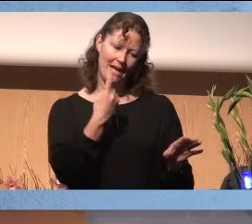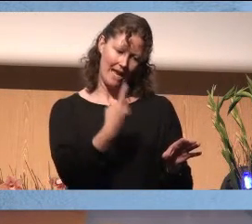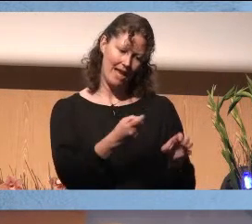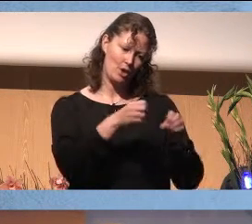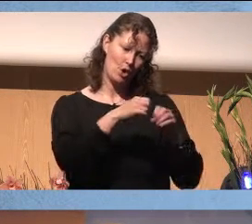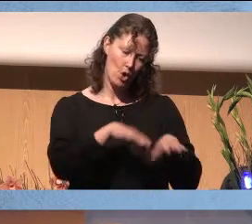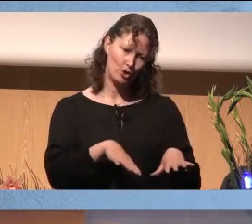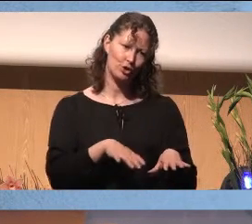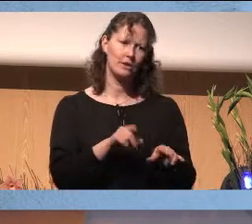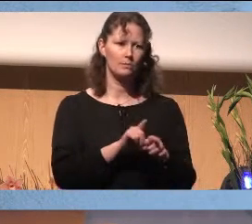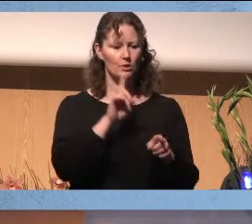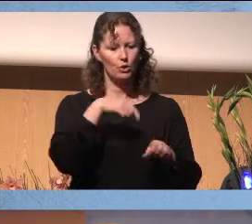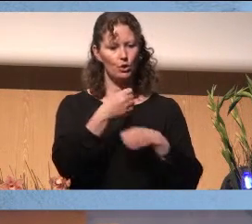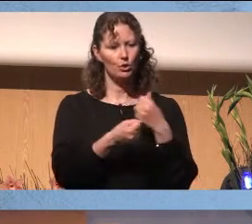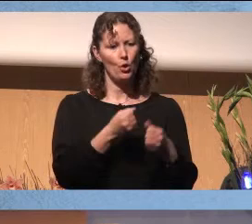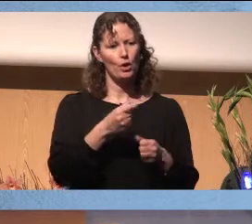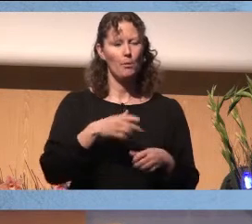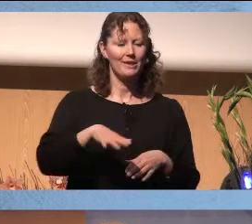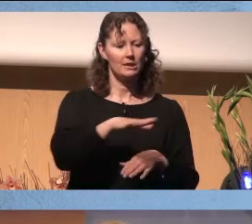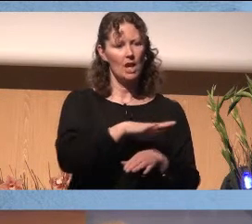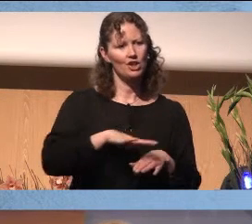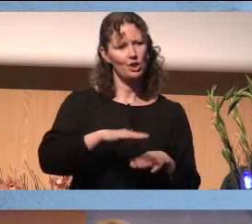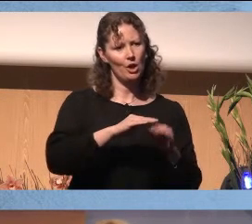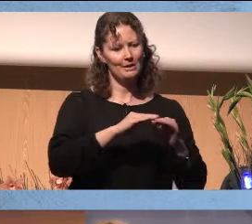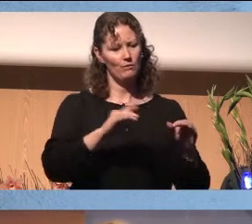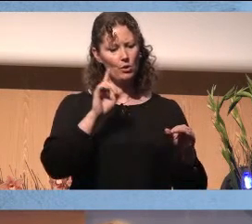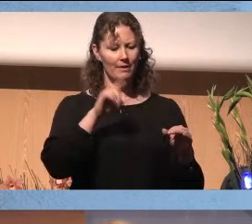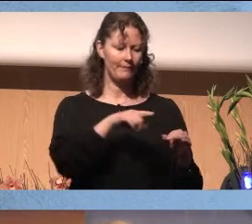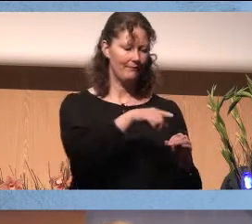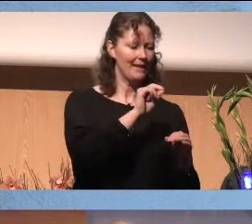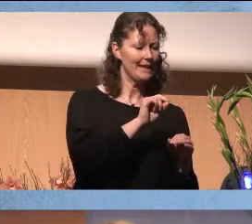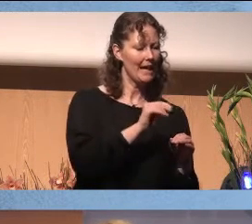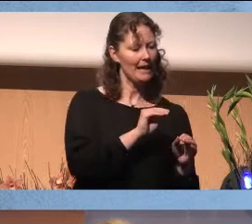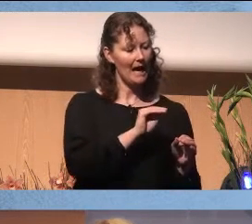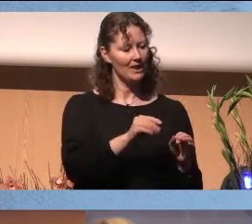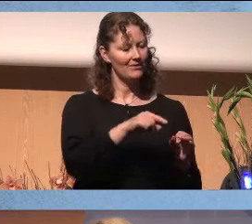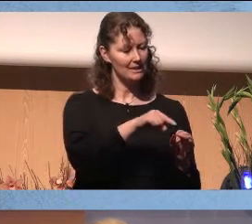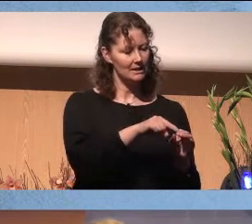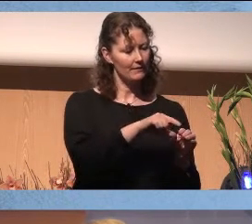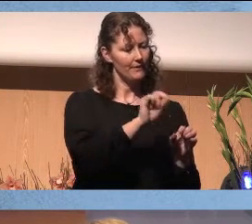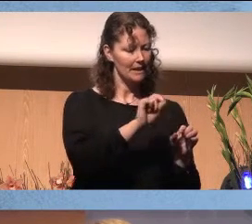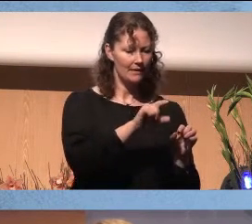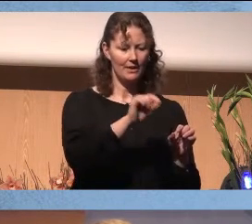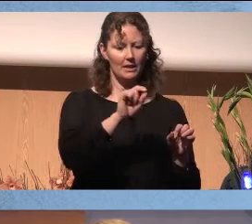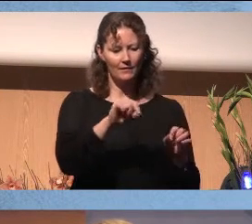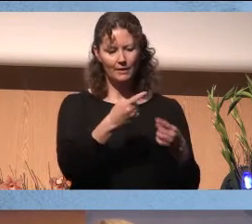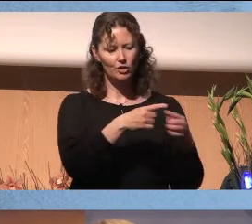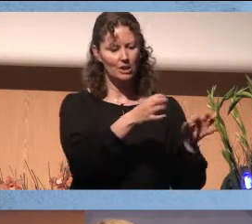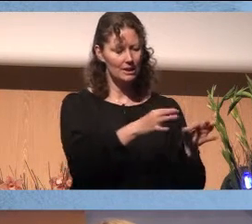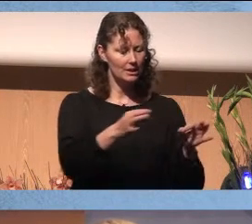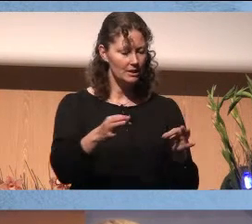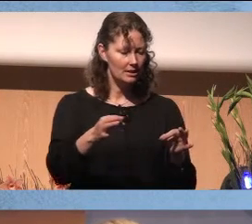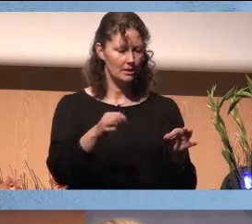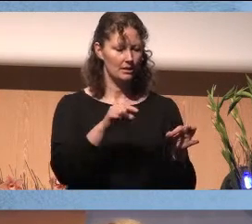løsning som gjør at man på nasjonalt nivå kan finne henvisningene, finne ditt og datt fra